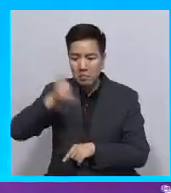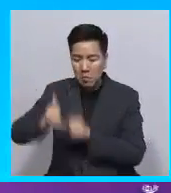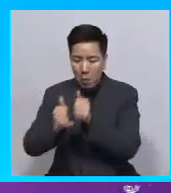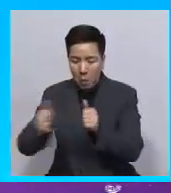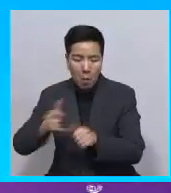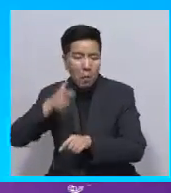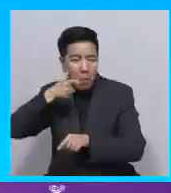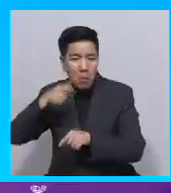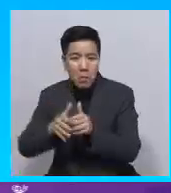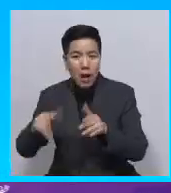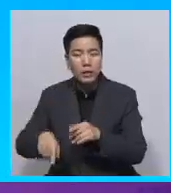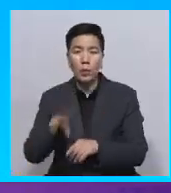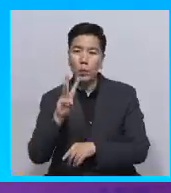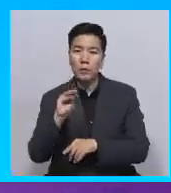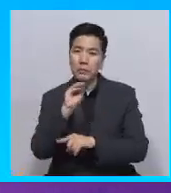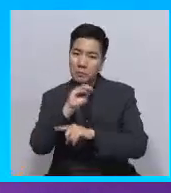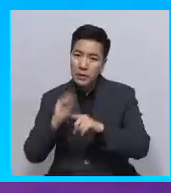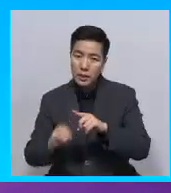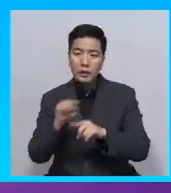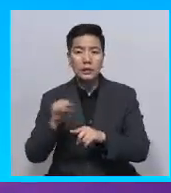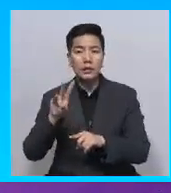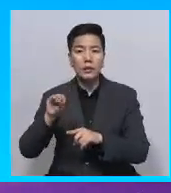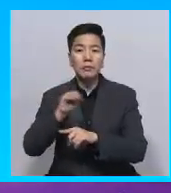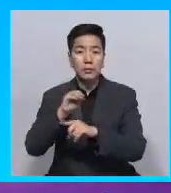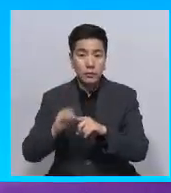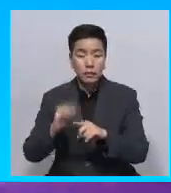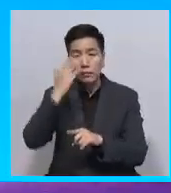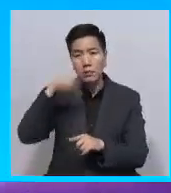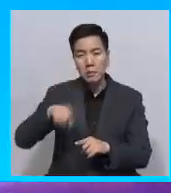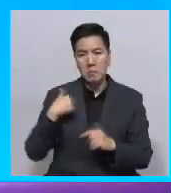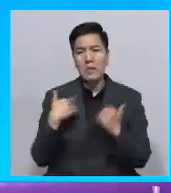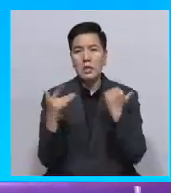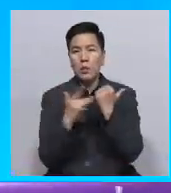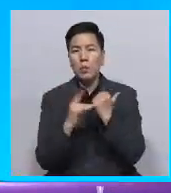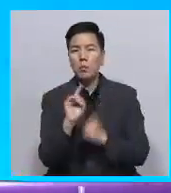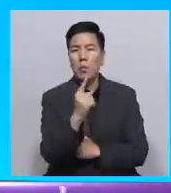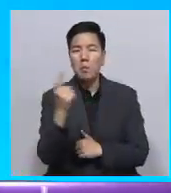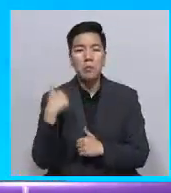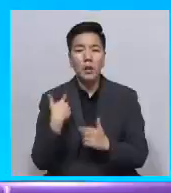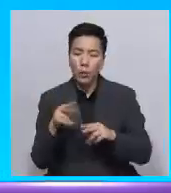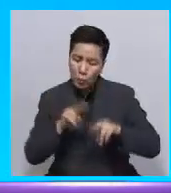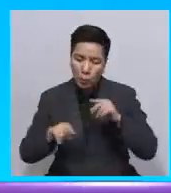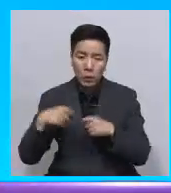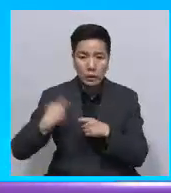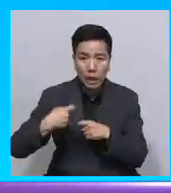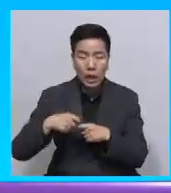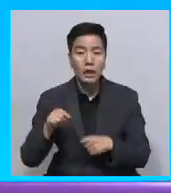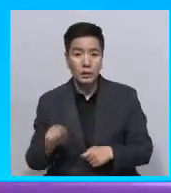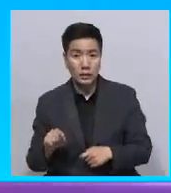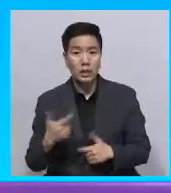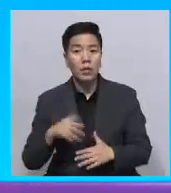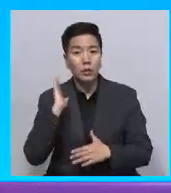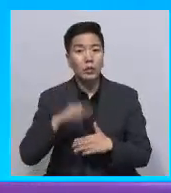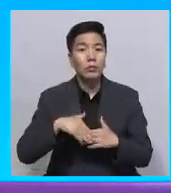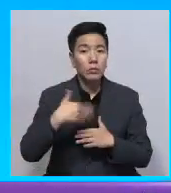ป็นฐานปฏิบัติการกว่า60ถึง70ค่ะเนื่องจากว่ามีเทคโนโลยีทันสมัยแล้วก็ตรวจสอบได้ยากนะคะโด